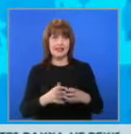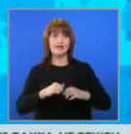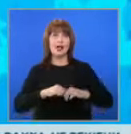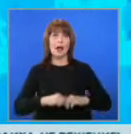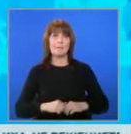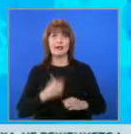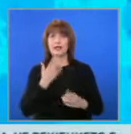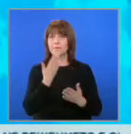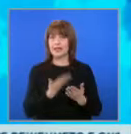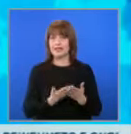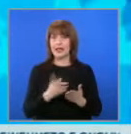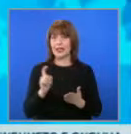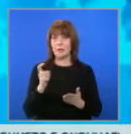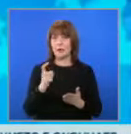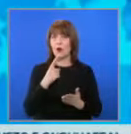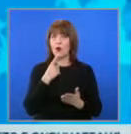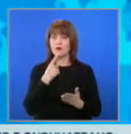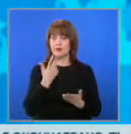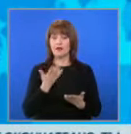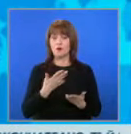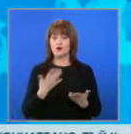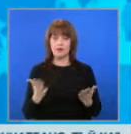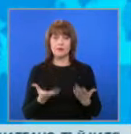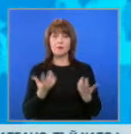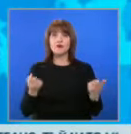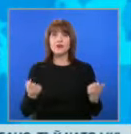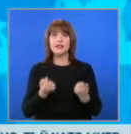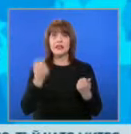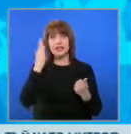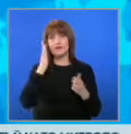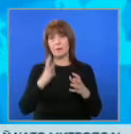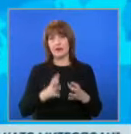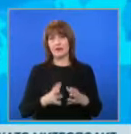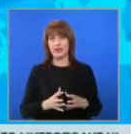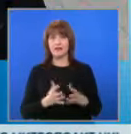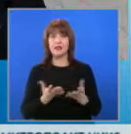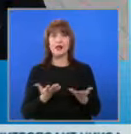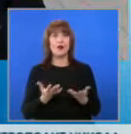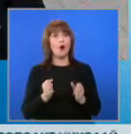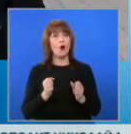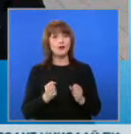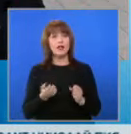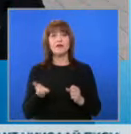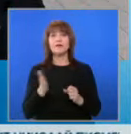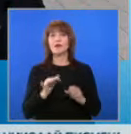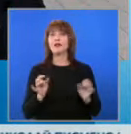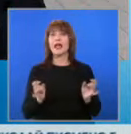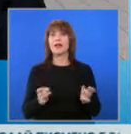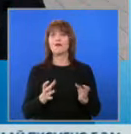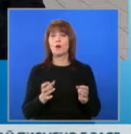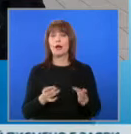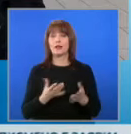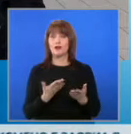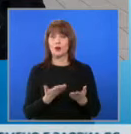от Габриел, да стане действащо правителство на България. Деси, добър вечер, очаквам още информация от теб.